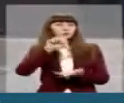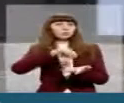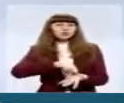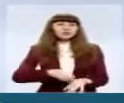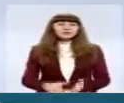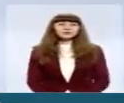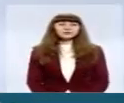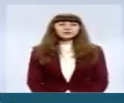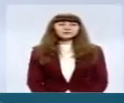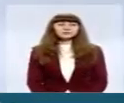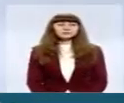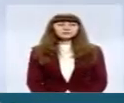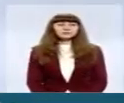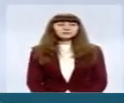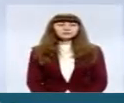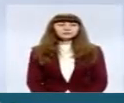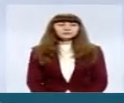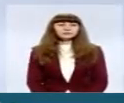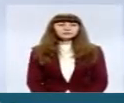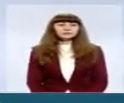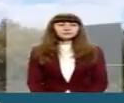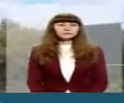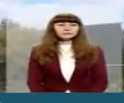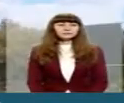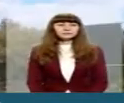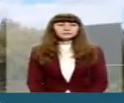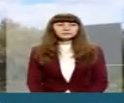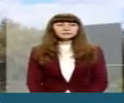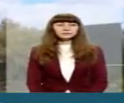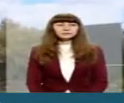финансирование в предстоящем году. Олжас Апаржанов, Манарбек Асколов, телеканал Костанай.